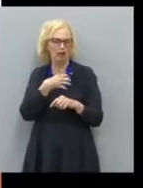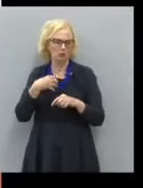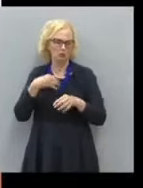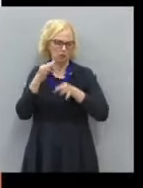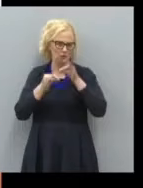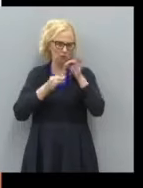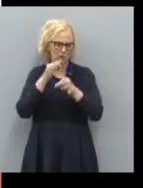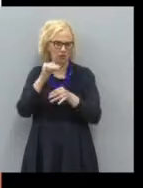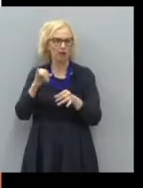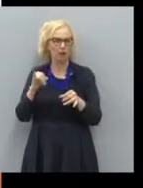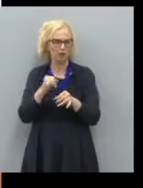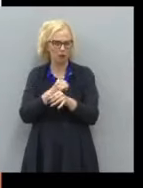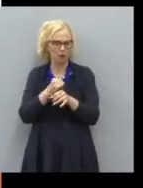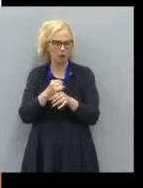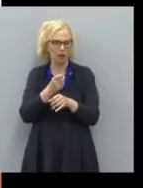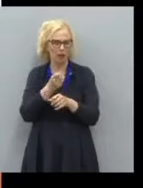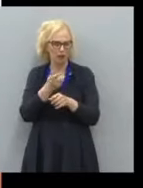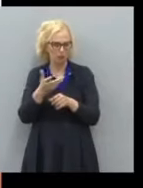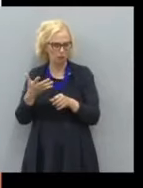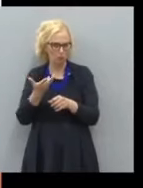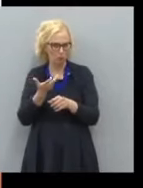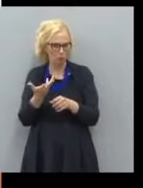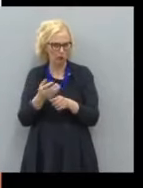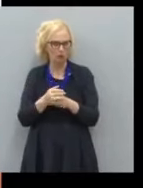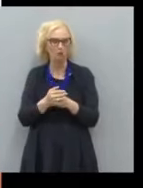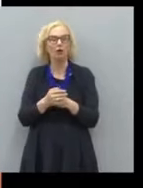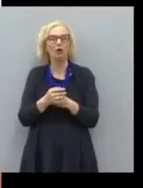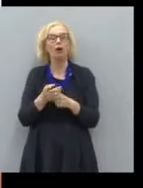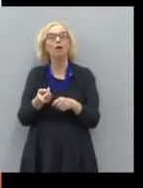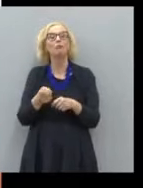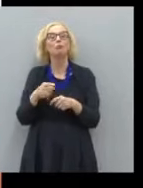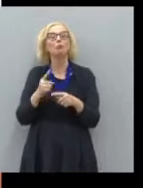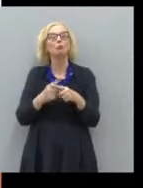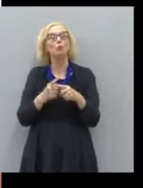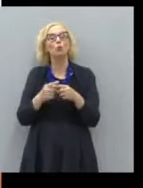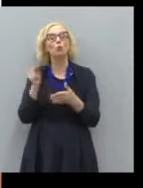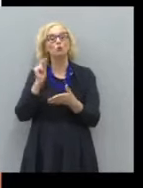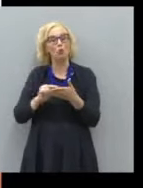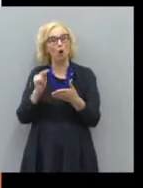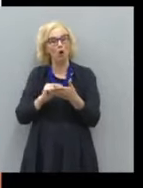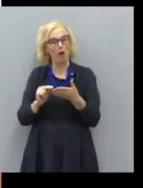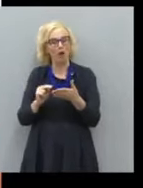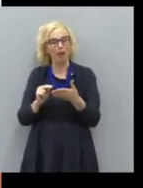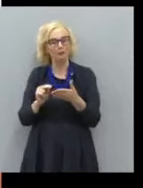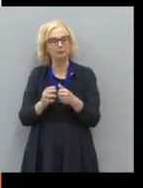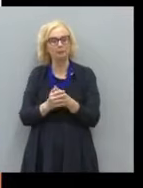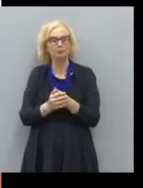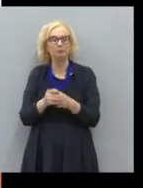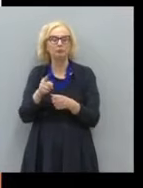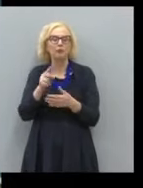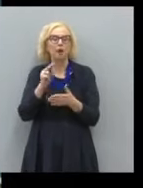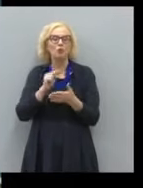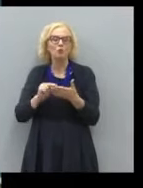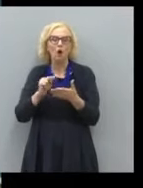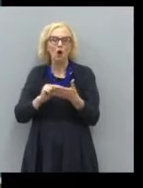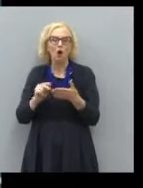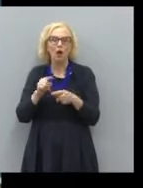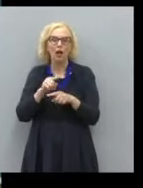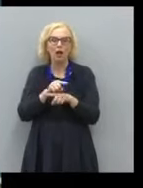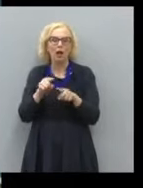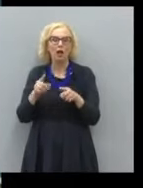precisamente le cifre altro aspetto è la scuola la scuola dove sostanzialmente